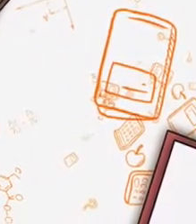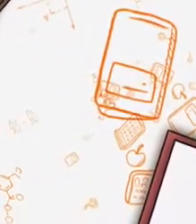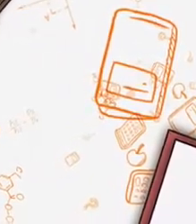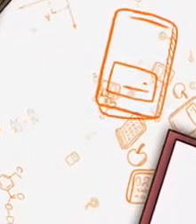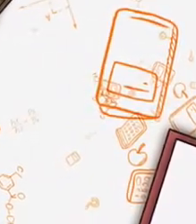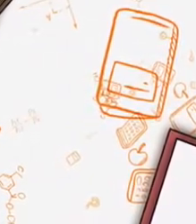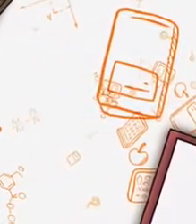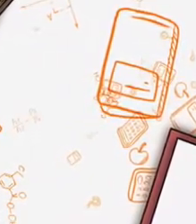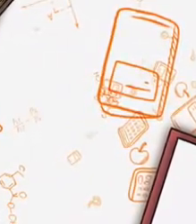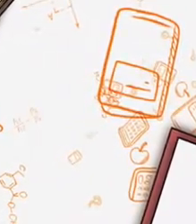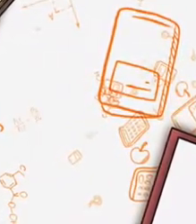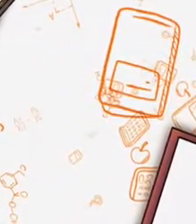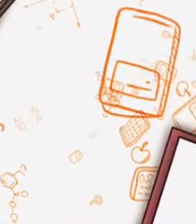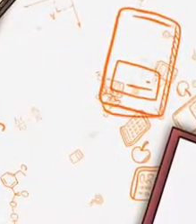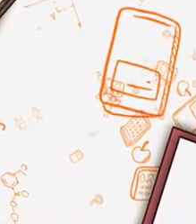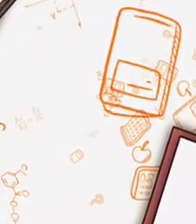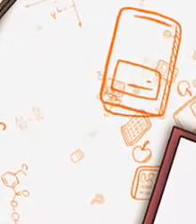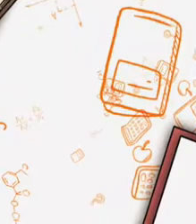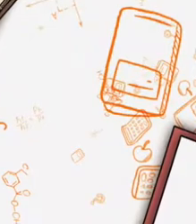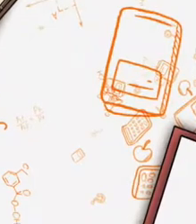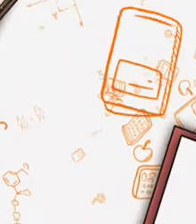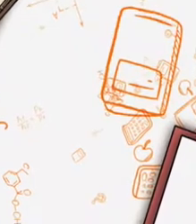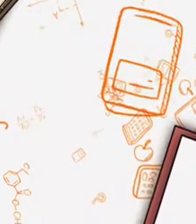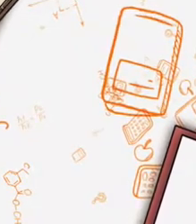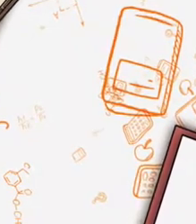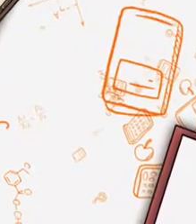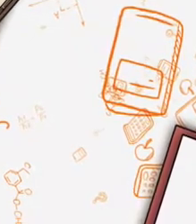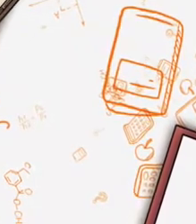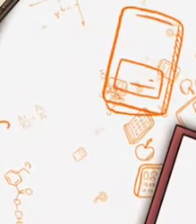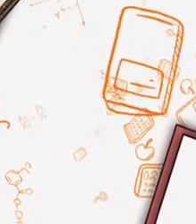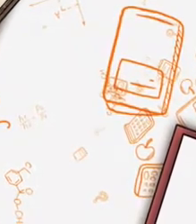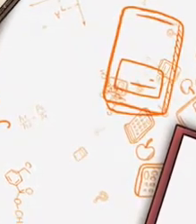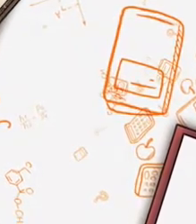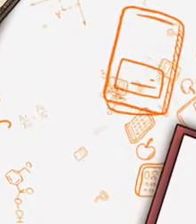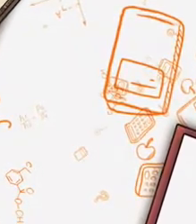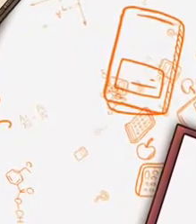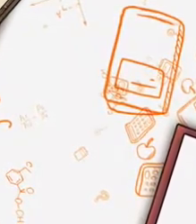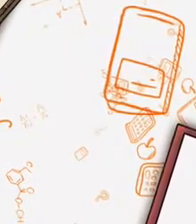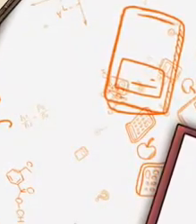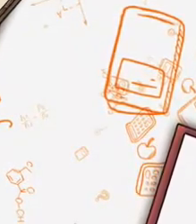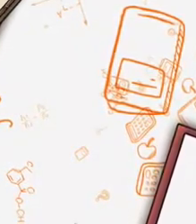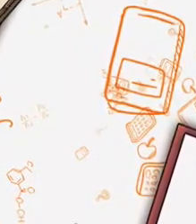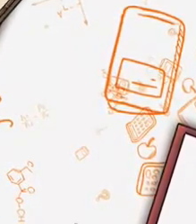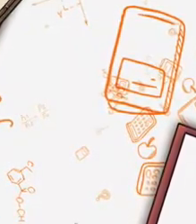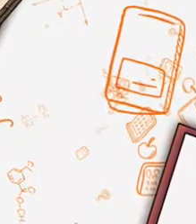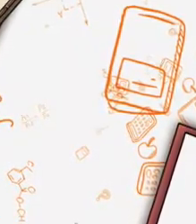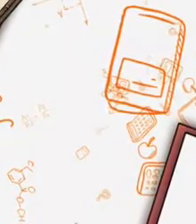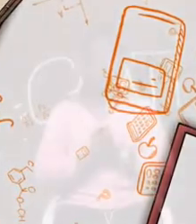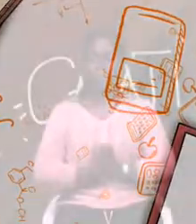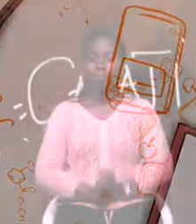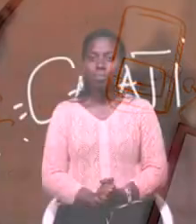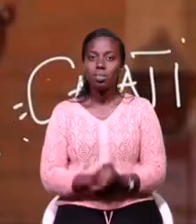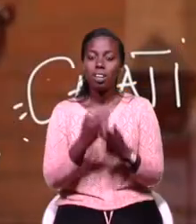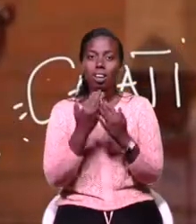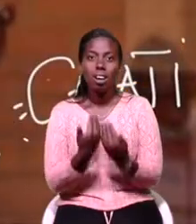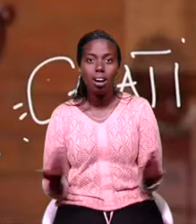biguze Rwanda book mobili biraje fata book Abana n'ababyeyi muri mu